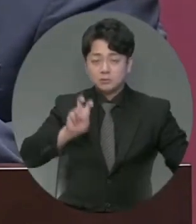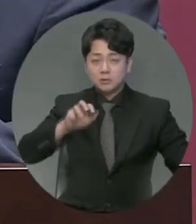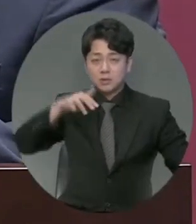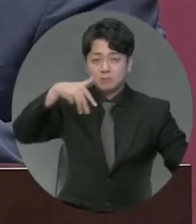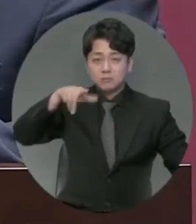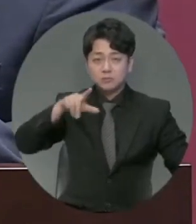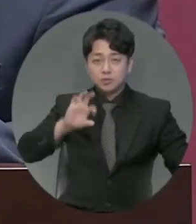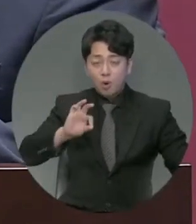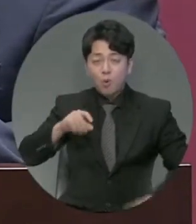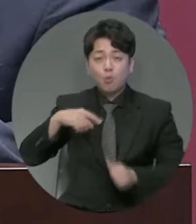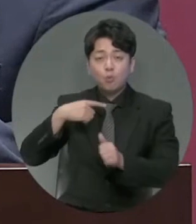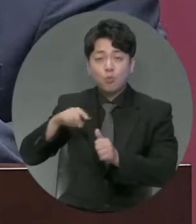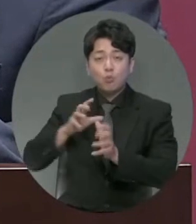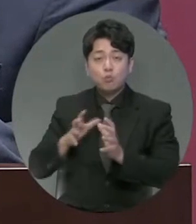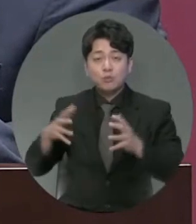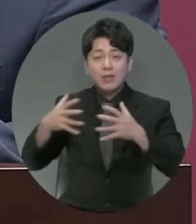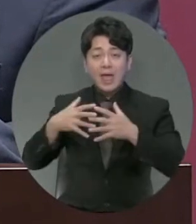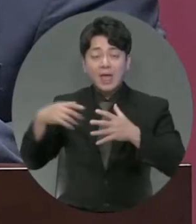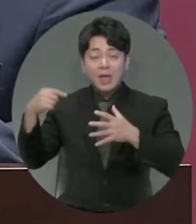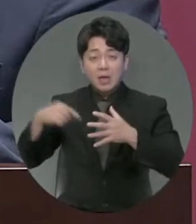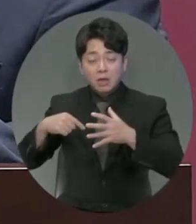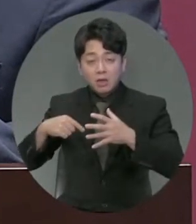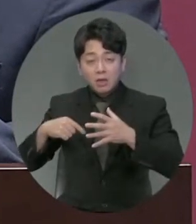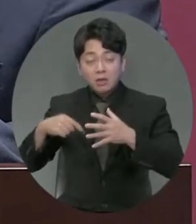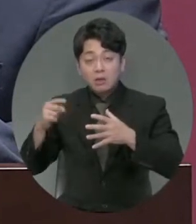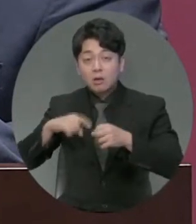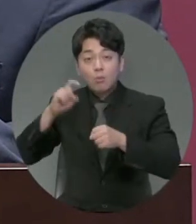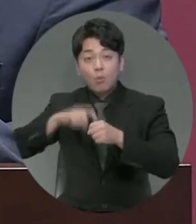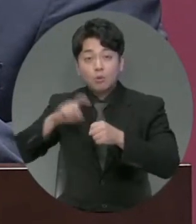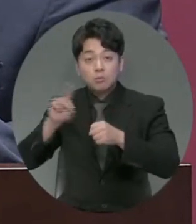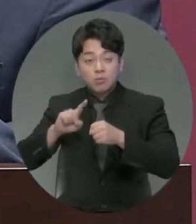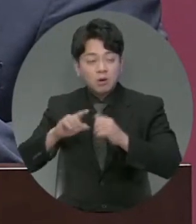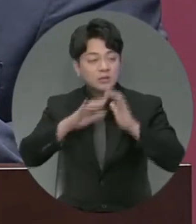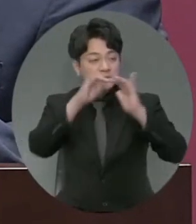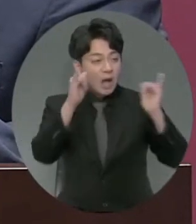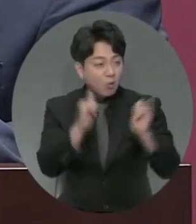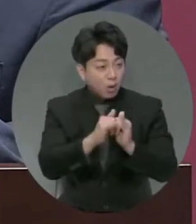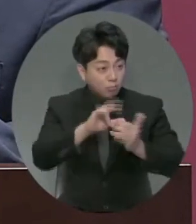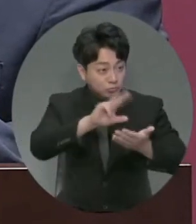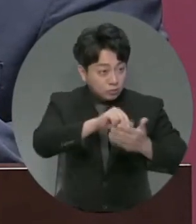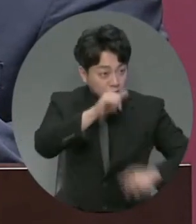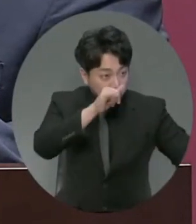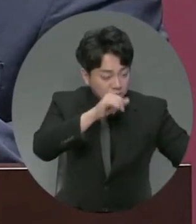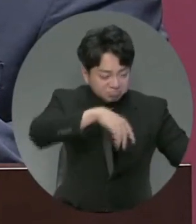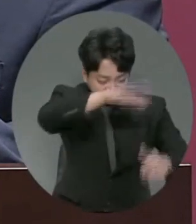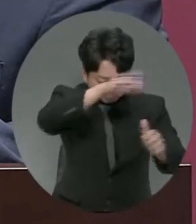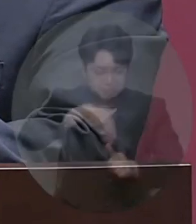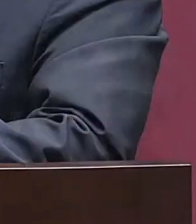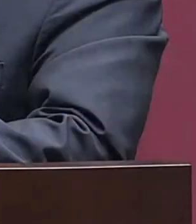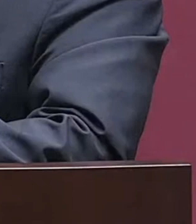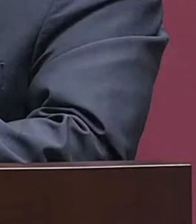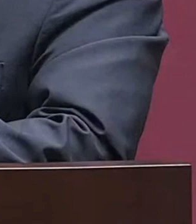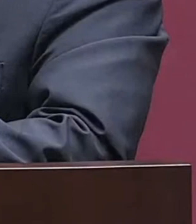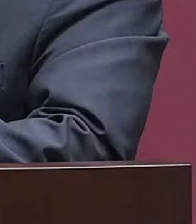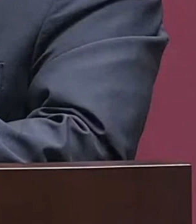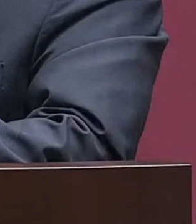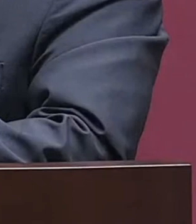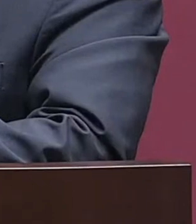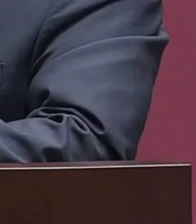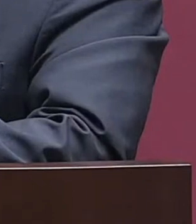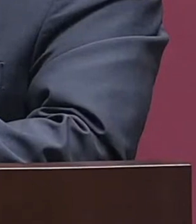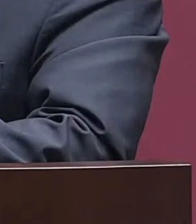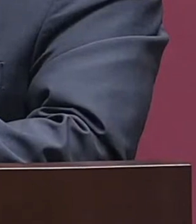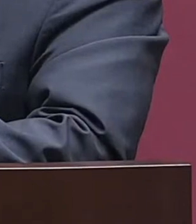사회를 전체를 보호하기 위해서 좀 문제가 있는 사람들을 삼청교육대로 보낸다든지 아니면 사회보호처벌을